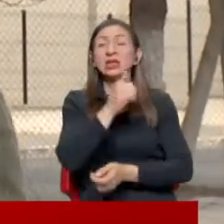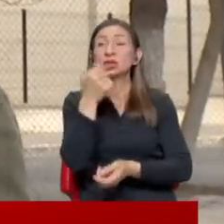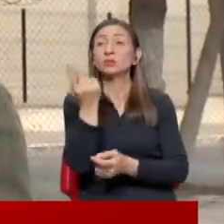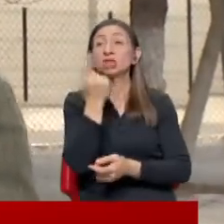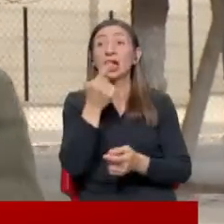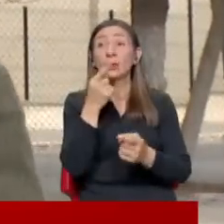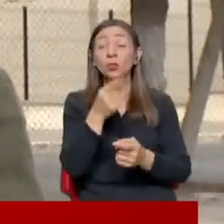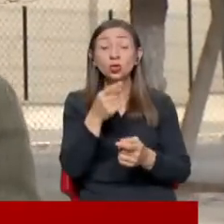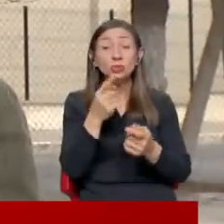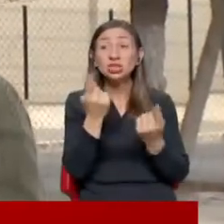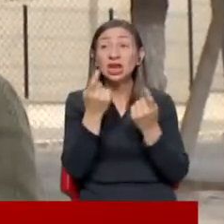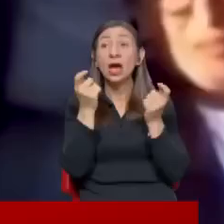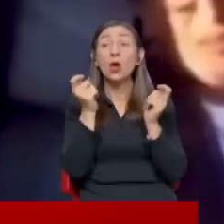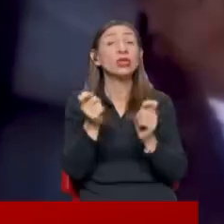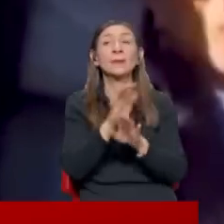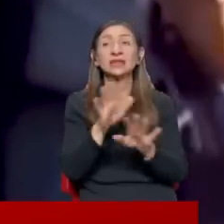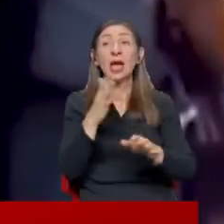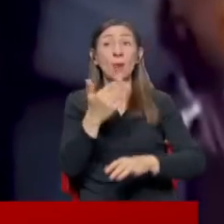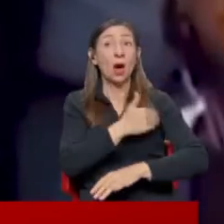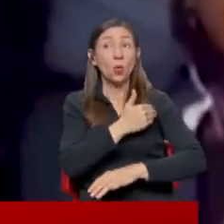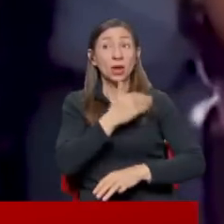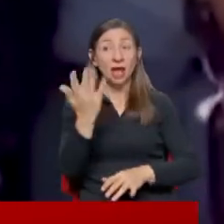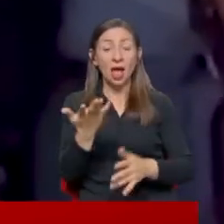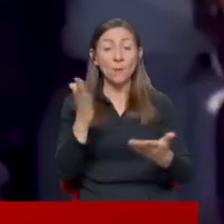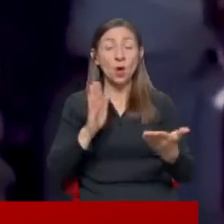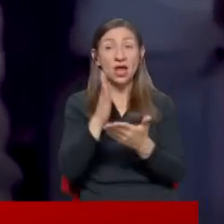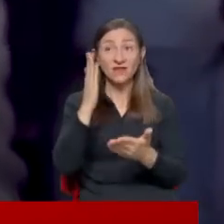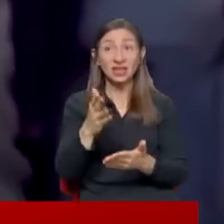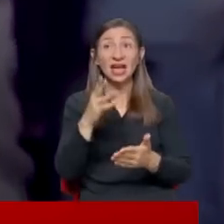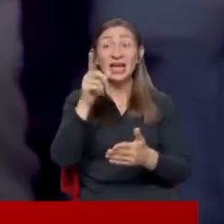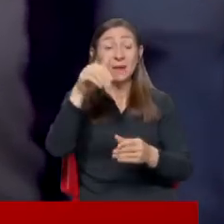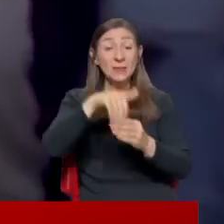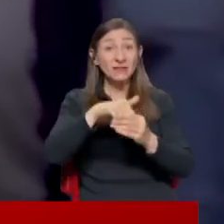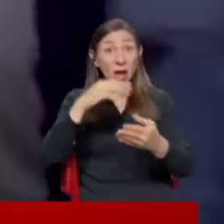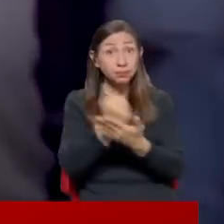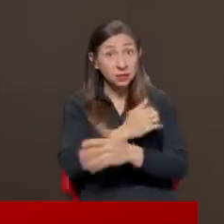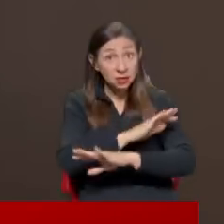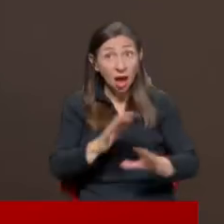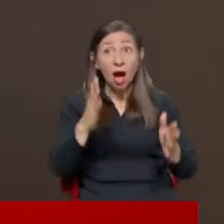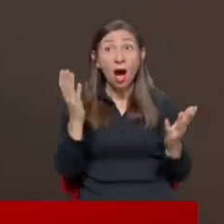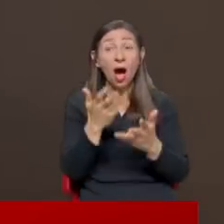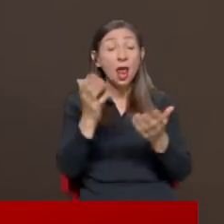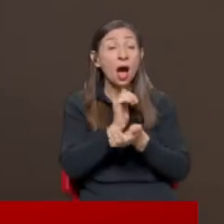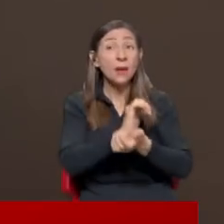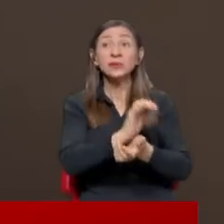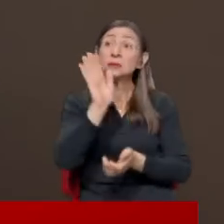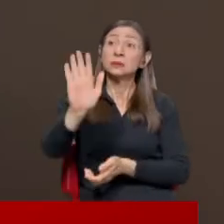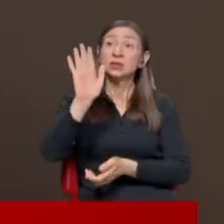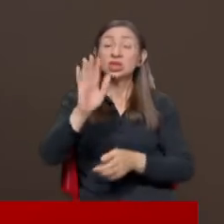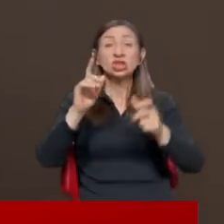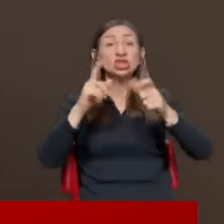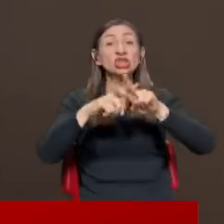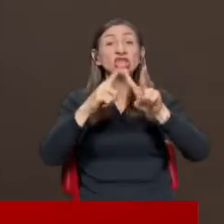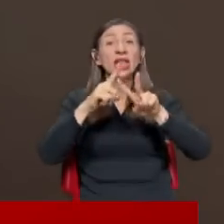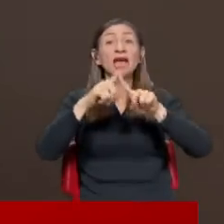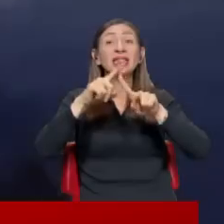hiçbir şeyle bunun bedelini ödeyemezsiniz. Hem avukatları hem muhalefet vekil seçilmesine rağmen hala serbest bırakılmayan Can